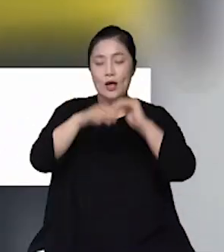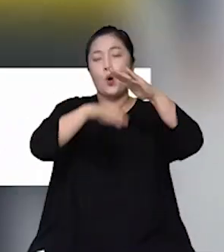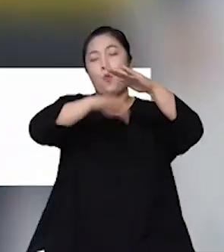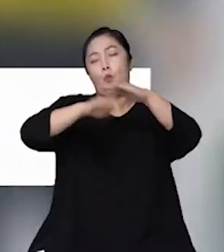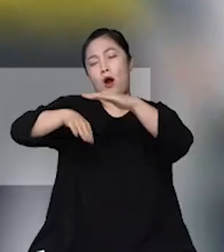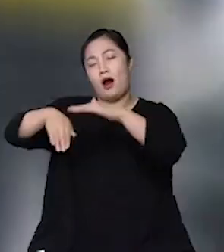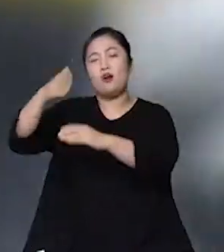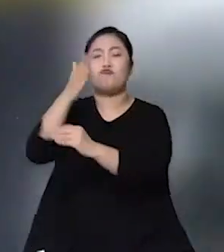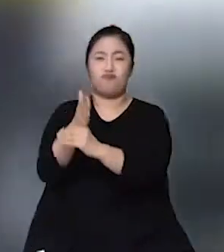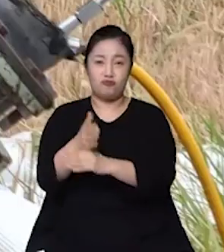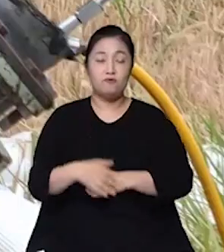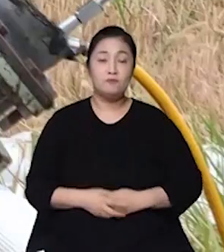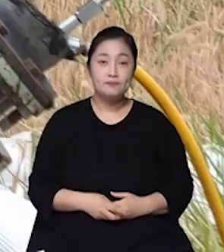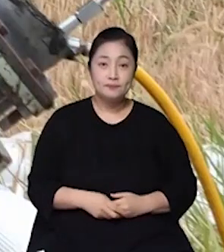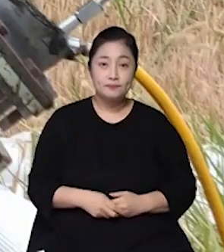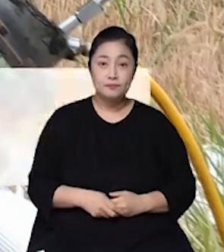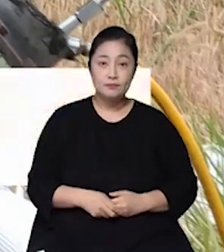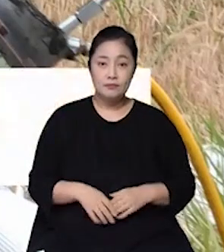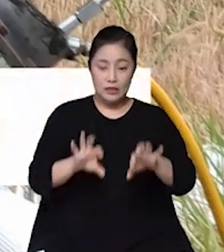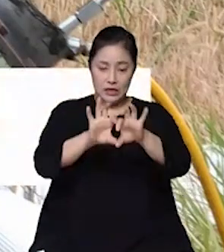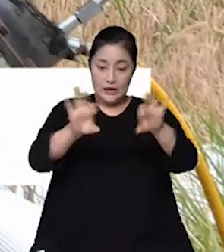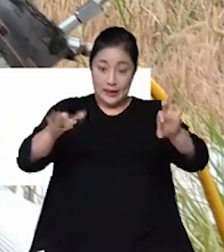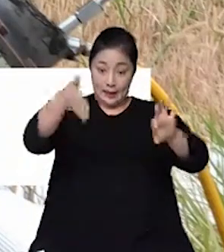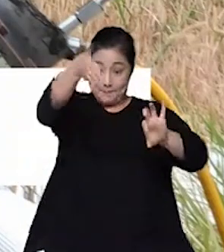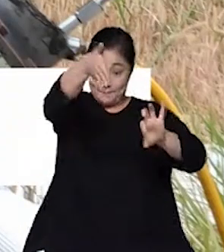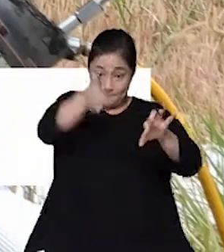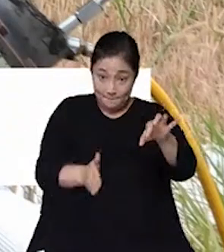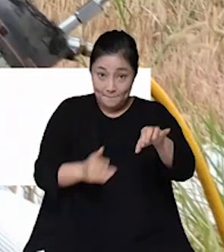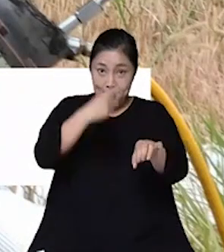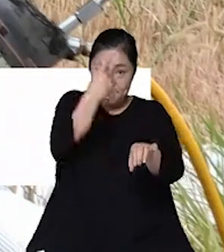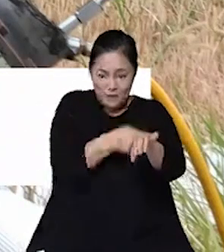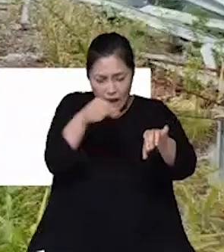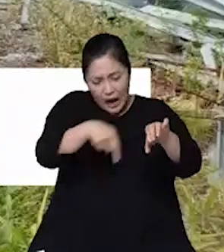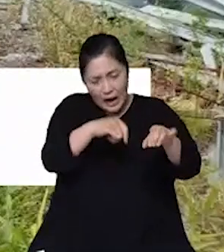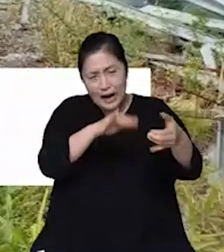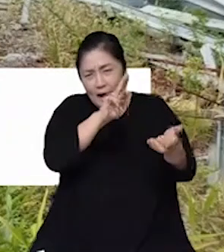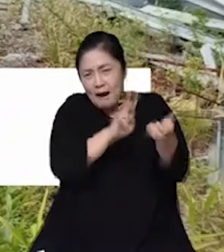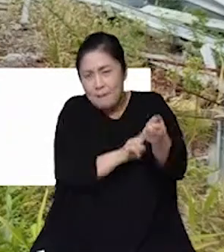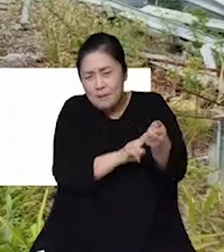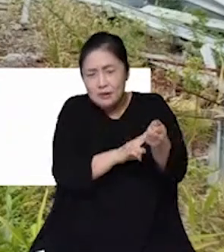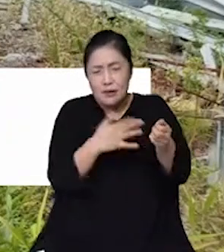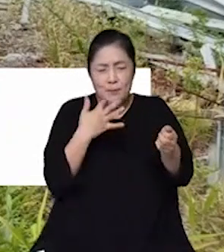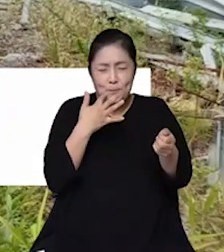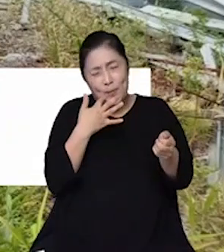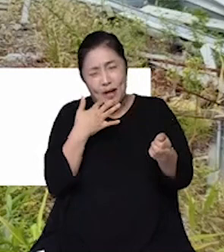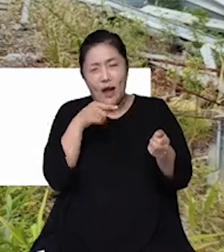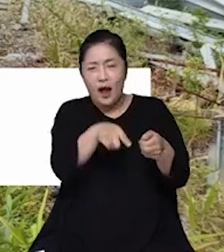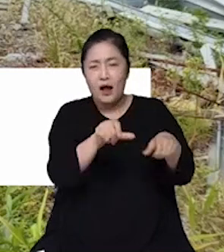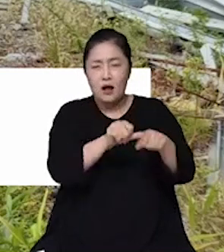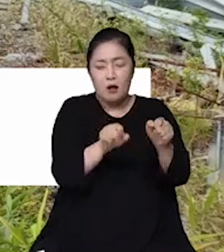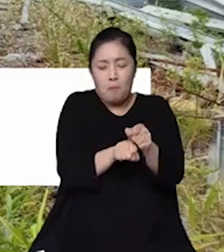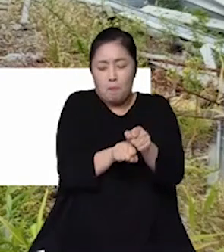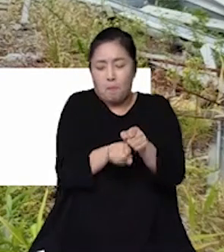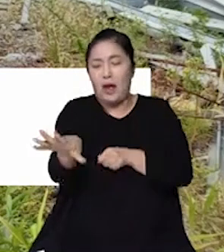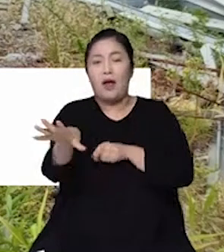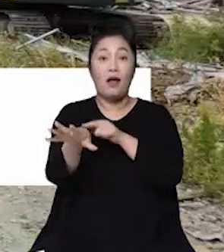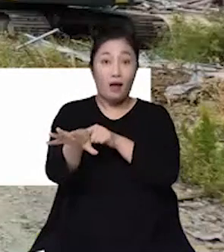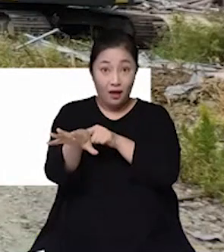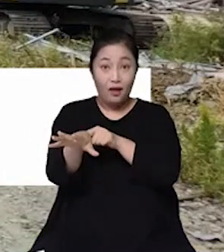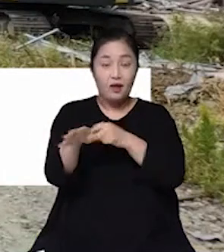진행 중이었습니다. 배관이 절단되면서 안에 남아있던 유독물질 트리클로로실란이 누출된